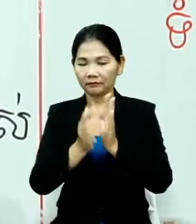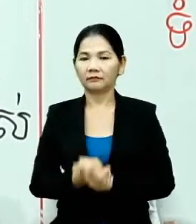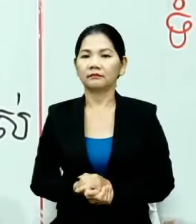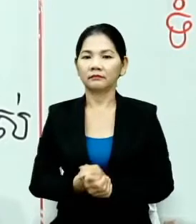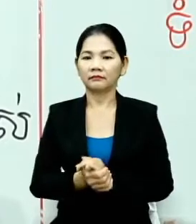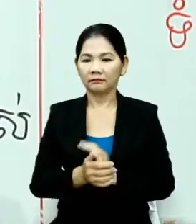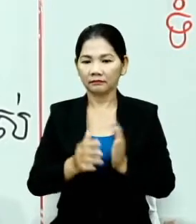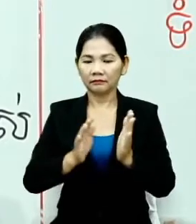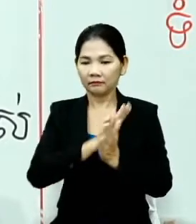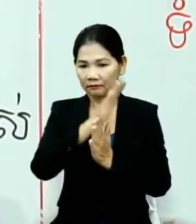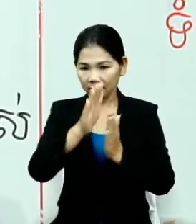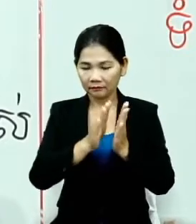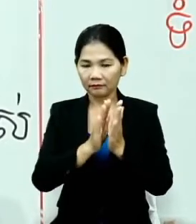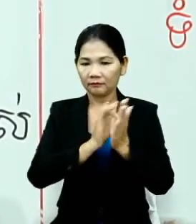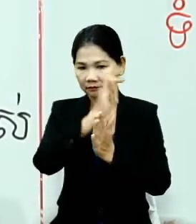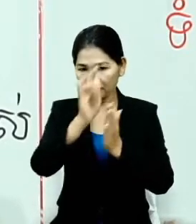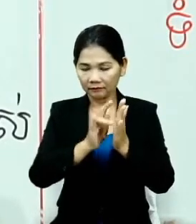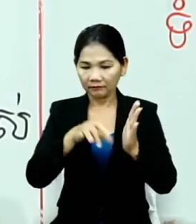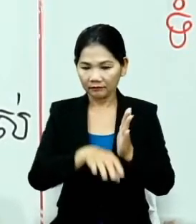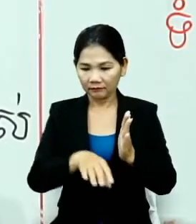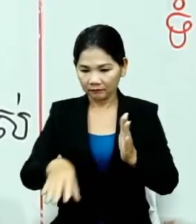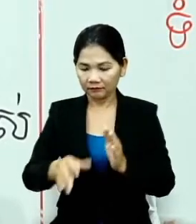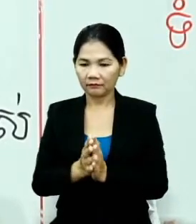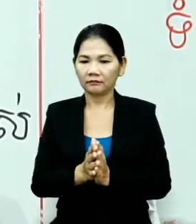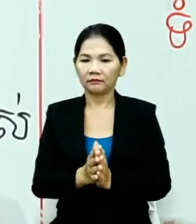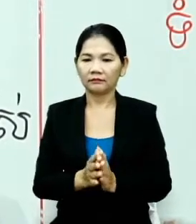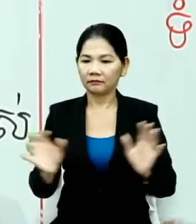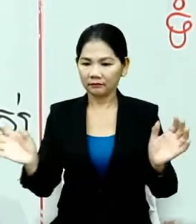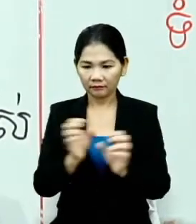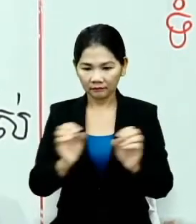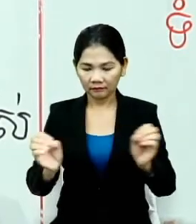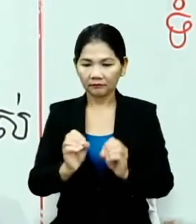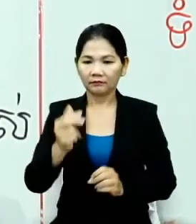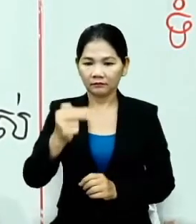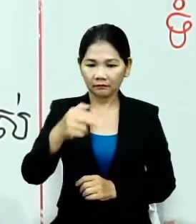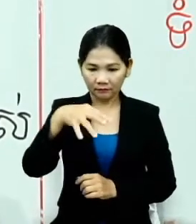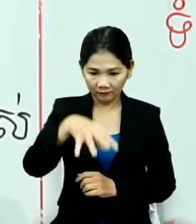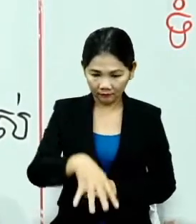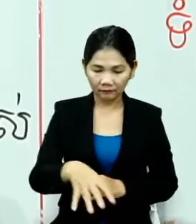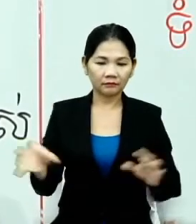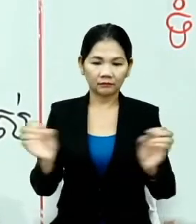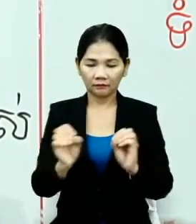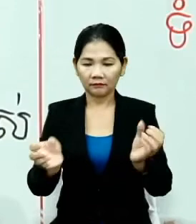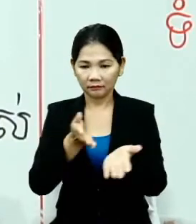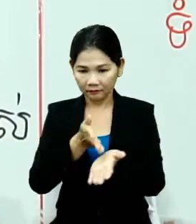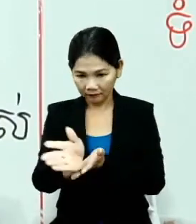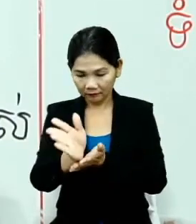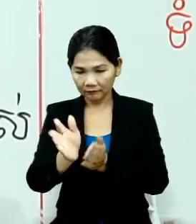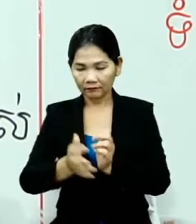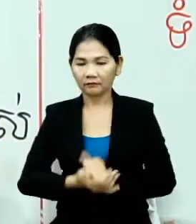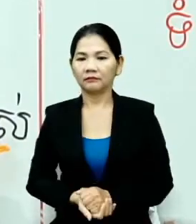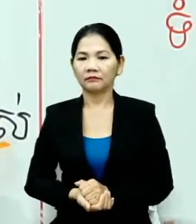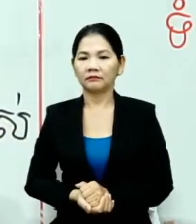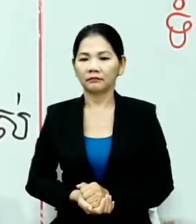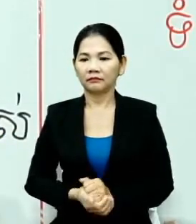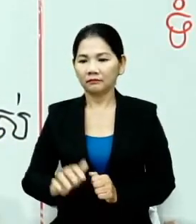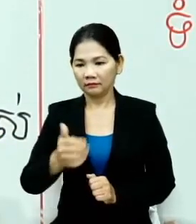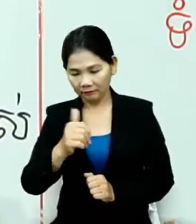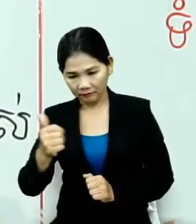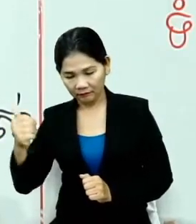thả còn lại đai mình mến chỉ cá mà sệt rồi